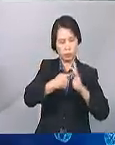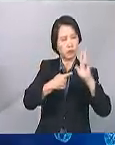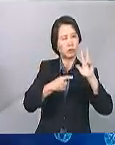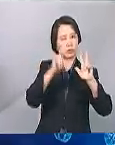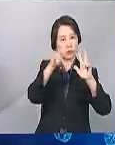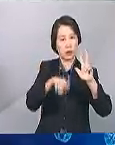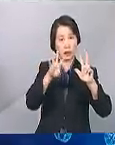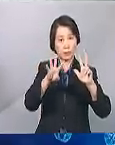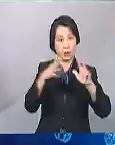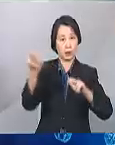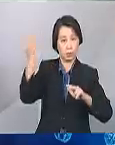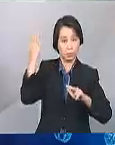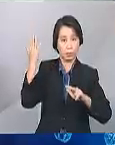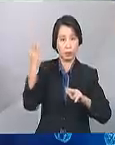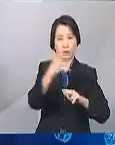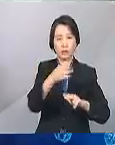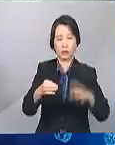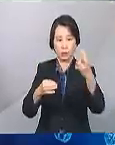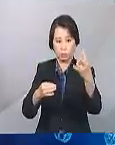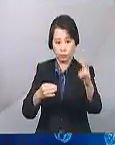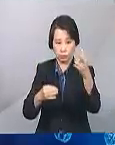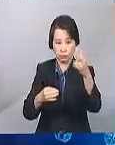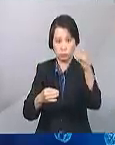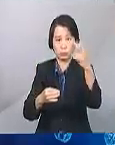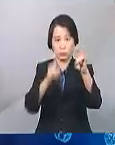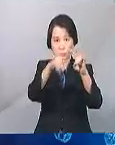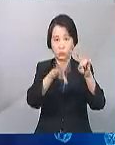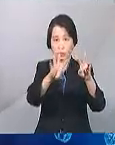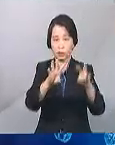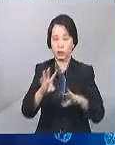lepas. Dan sejak 17 April,